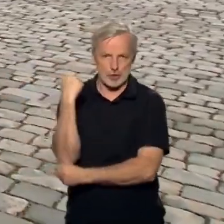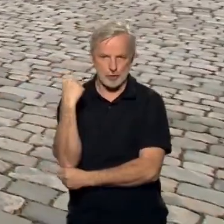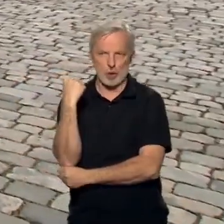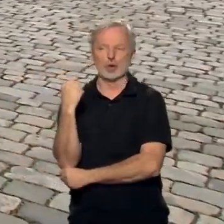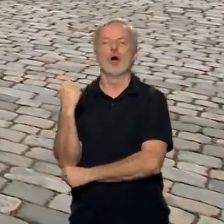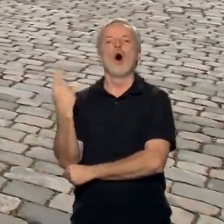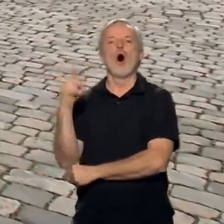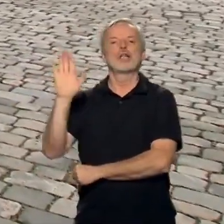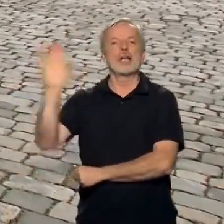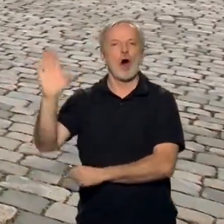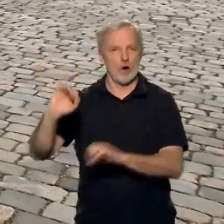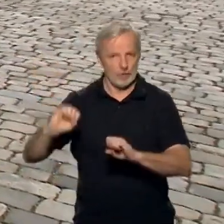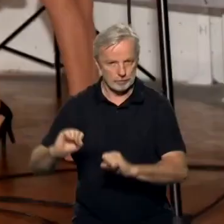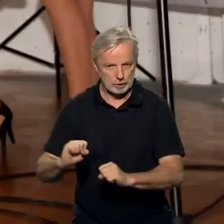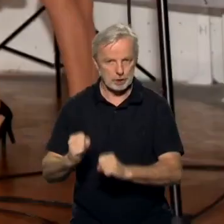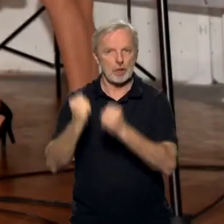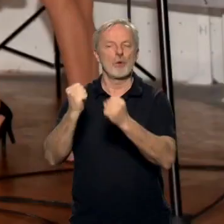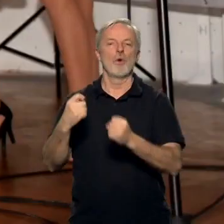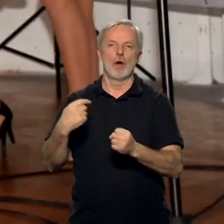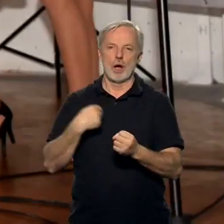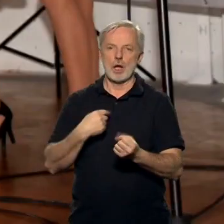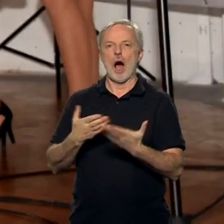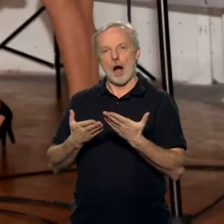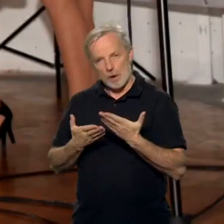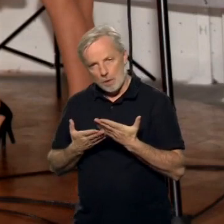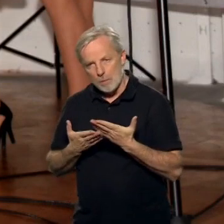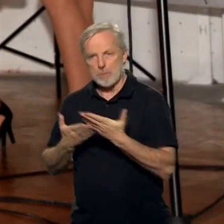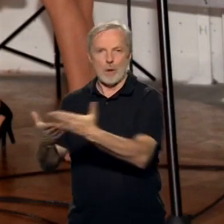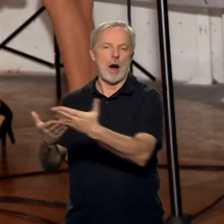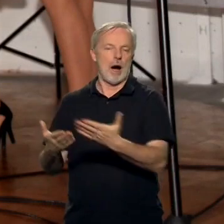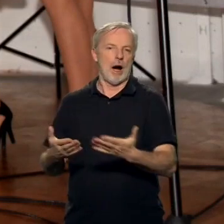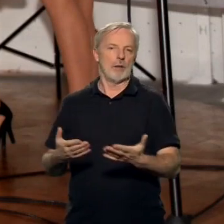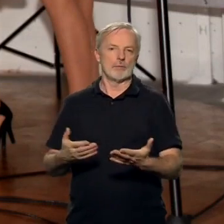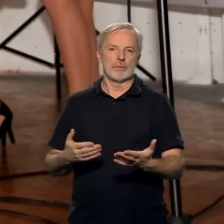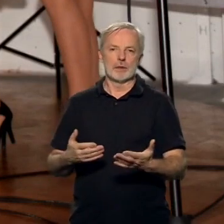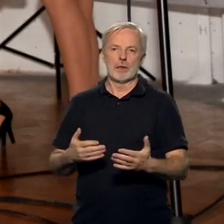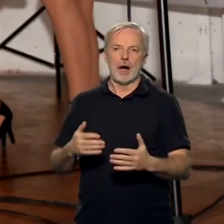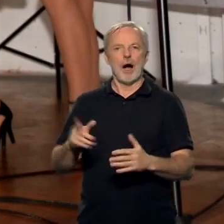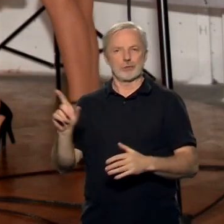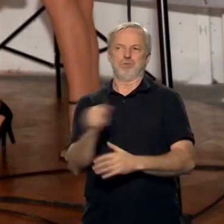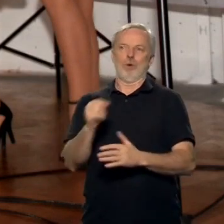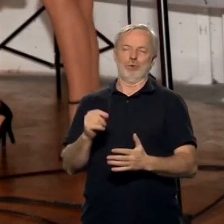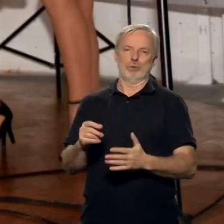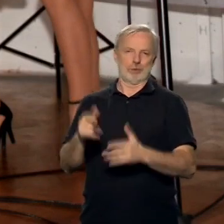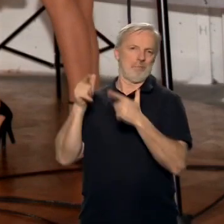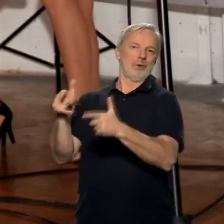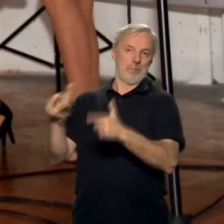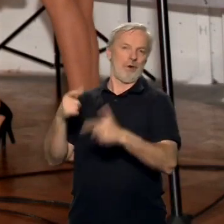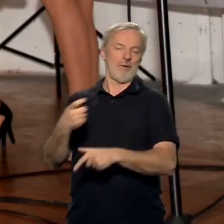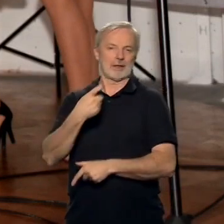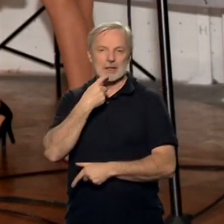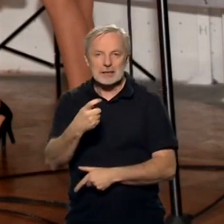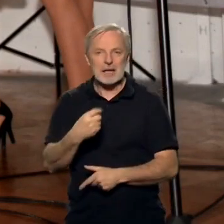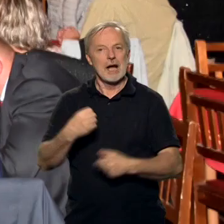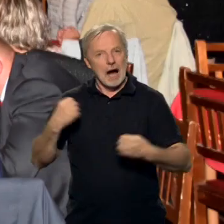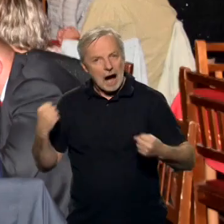vzniku nadačního fondu jsem stojím vlastně věrně po boku nadačního fondu a snažil jsem se